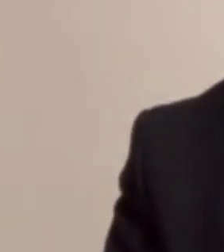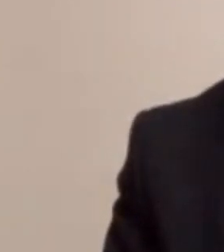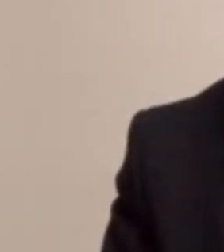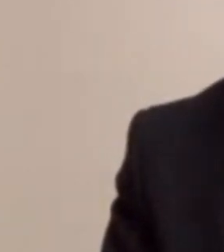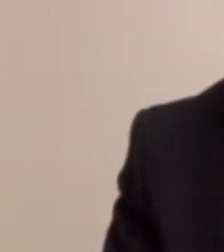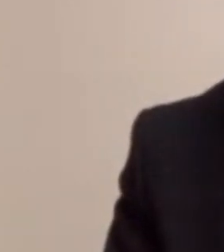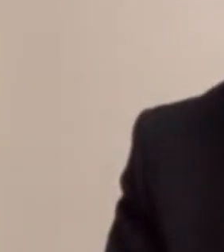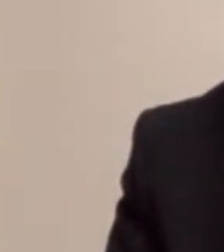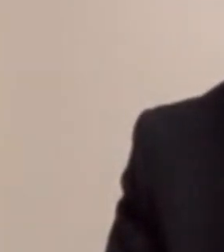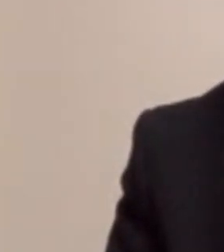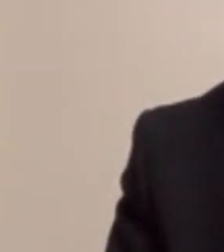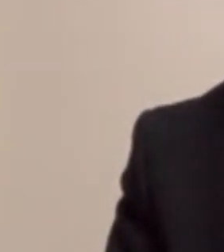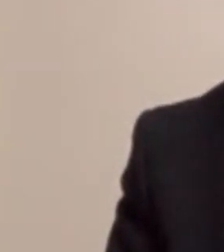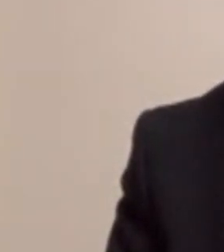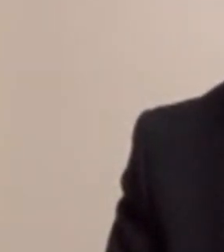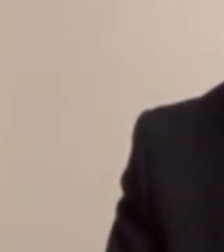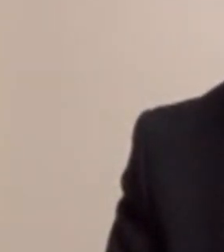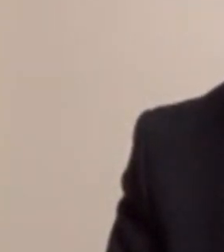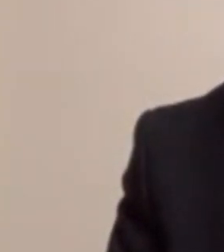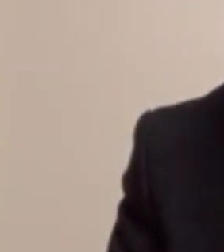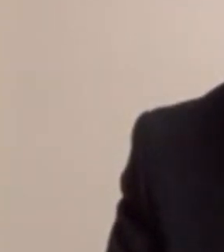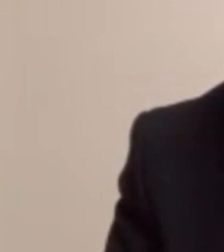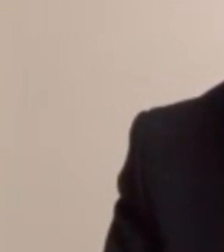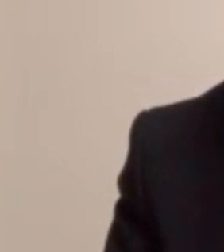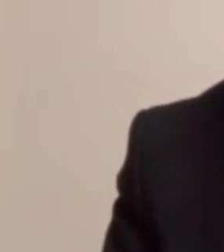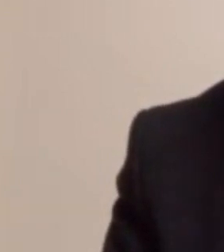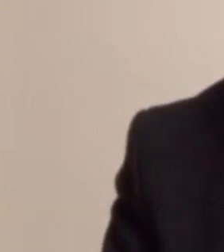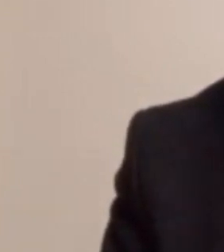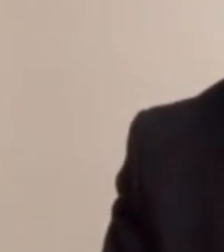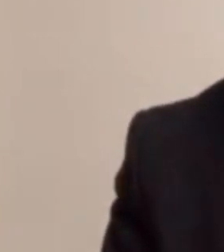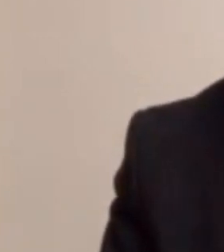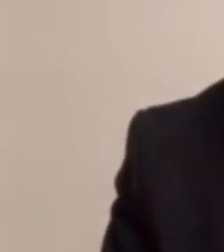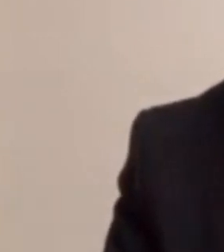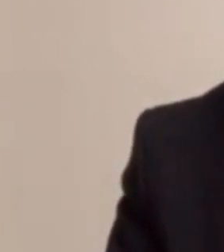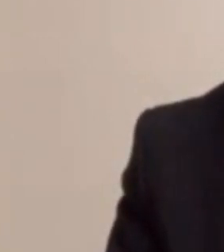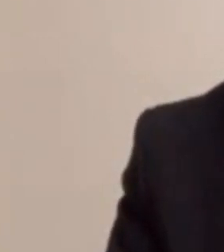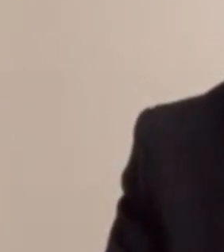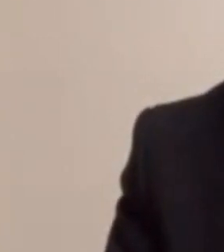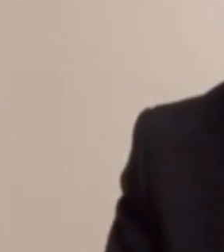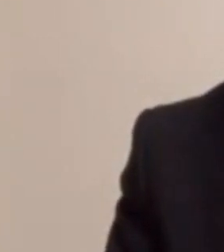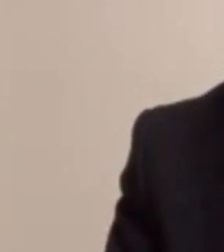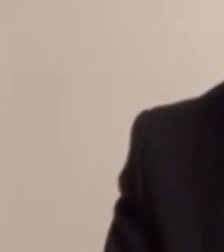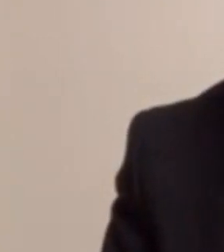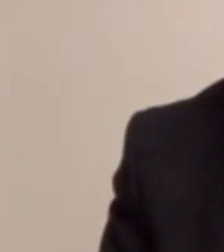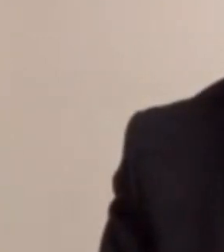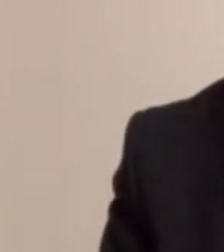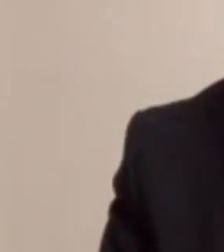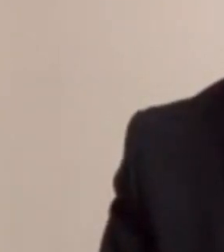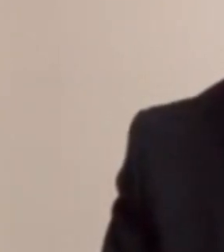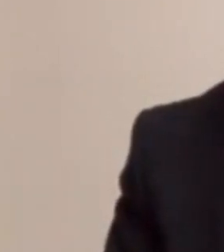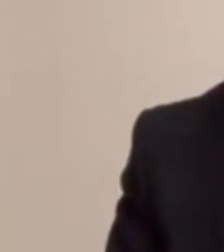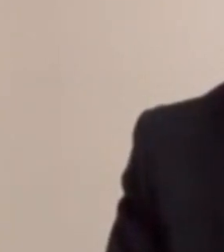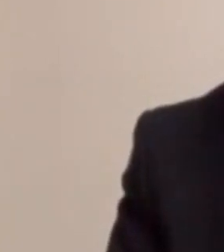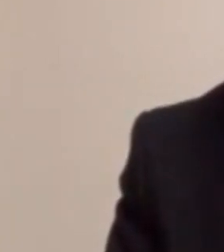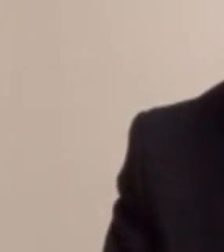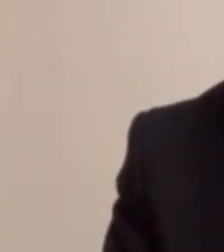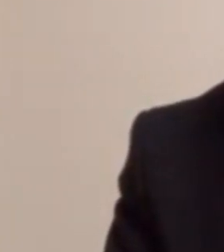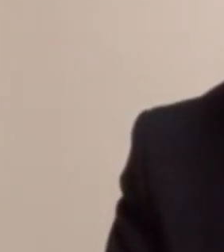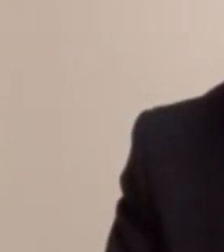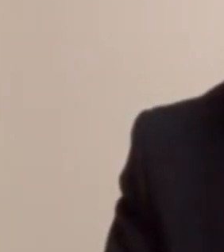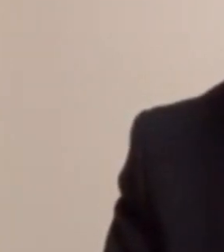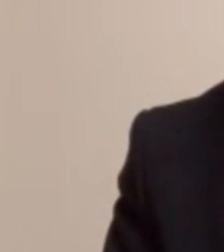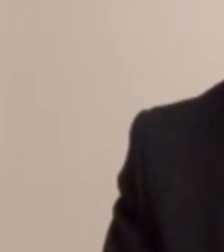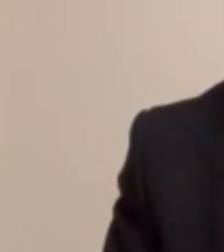اللي استضافيناهم بها في كنيسة مريم العذراء سلطانة الوردية أستاذ هشام الذهبي وأبنائه، وكانت أيضا بحضور السيد